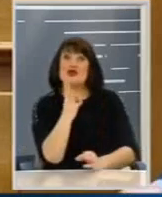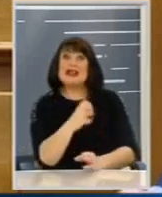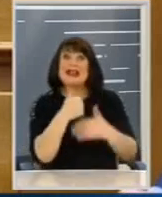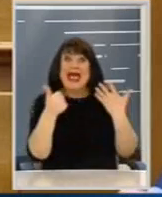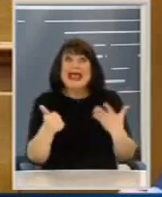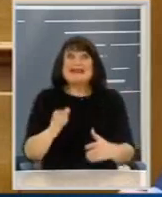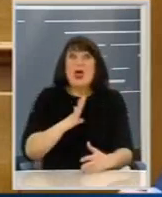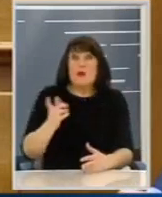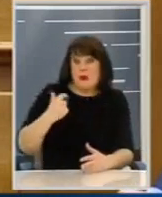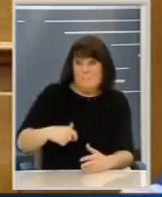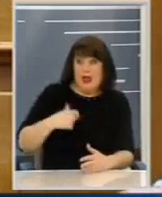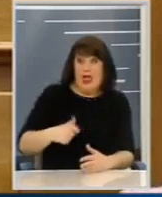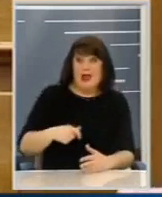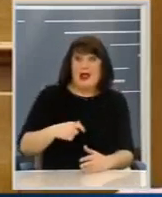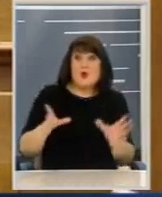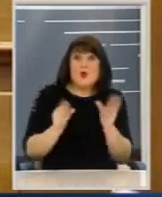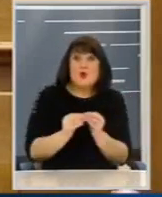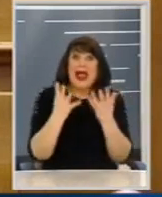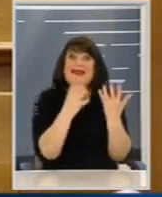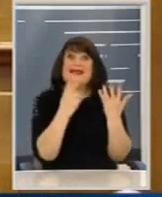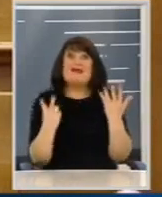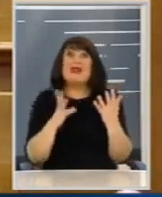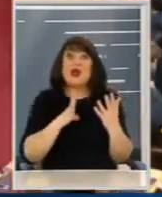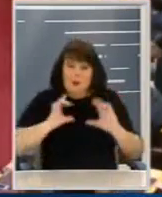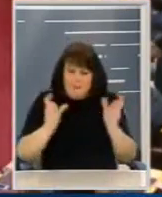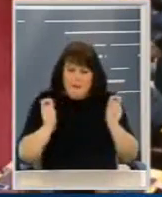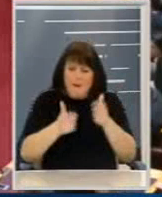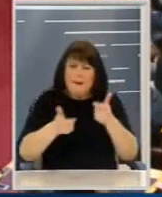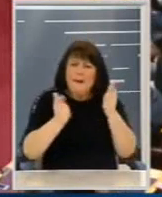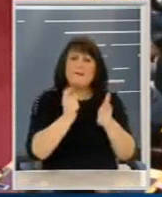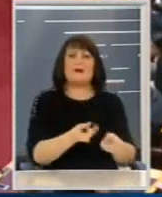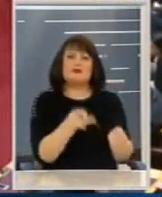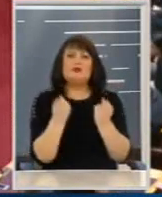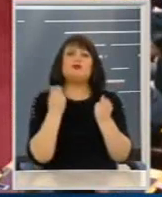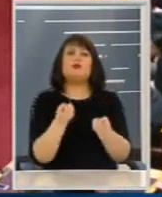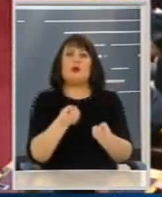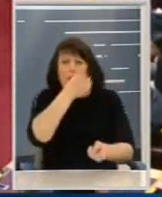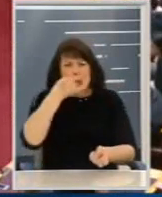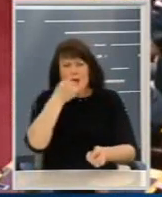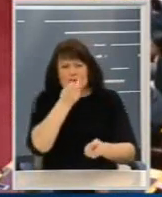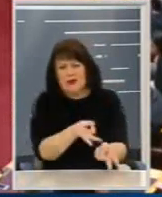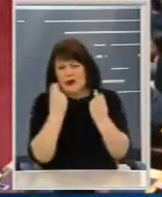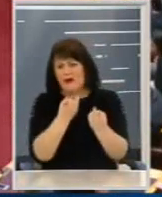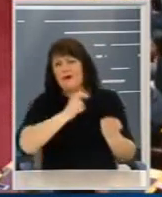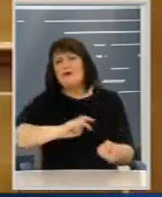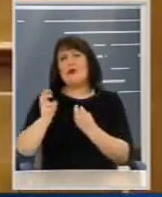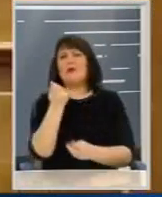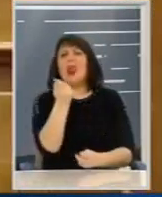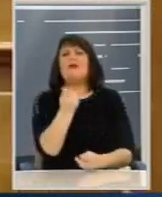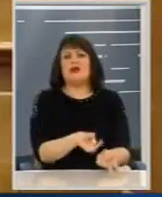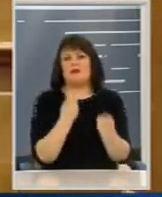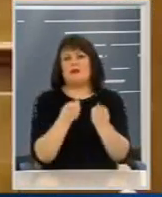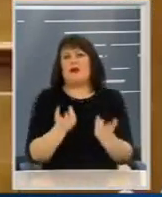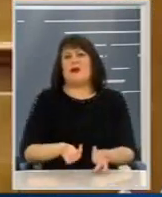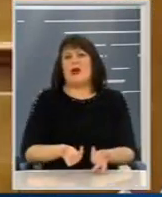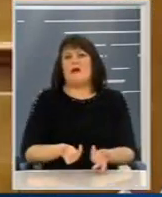μέλη, εκ των οποίων συνελήφθηκαν συνολικά 97 άτομα και κατασχέθηκαν μεγάλες ποσότητες ναρκωτικών, μεγάλα χρηματικά ποσά